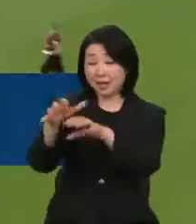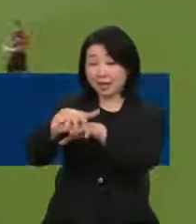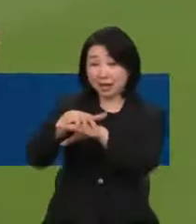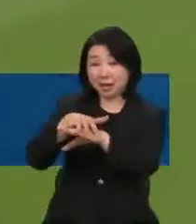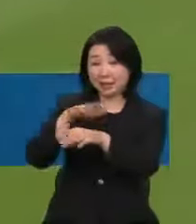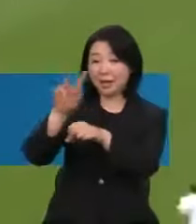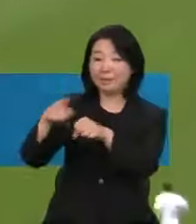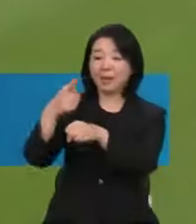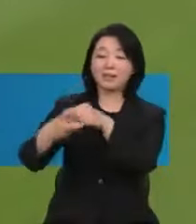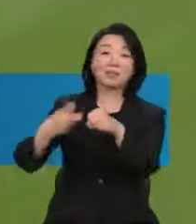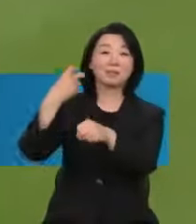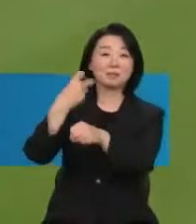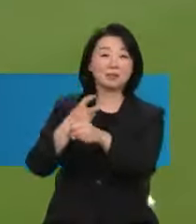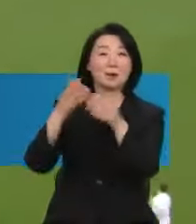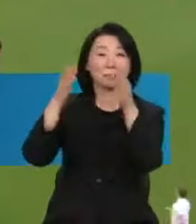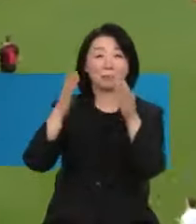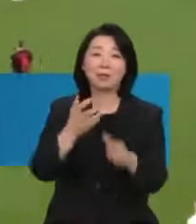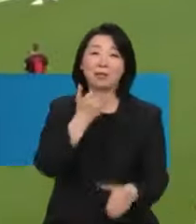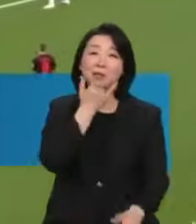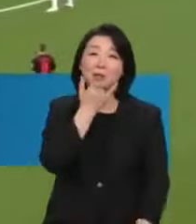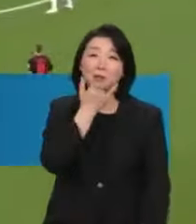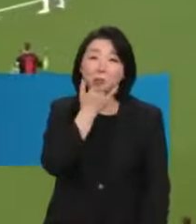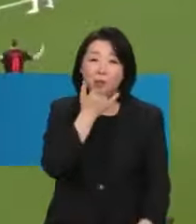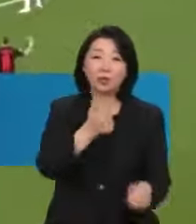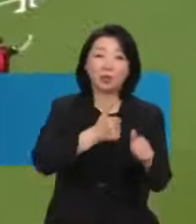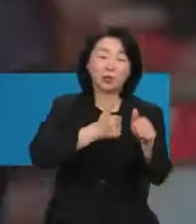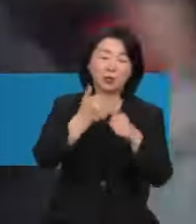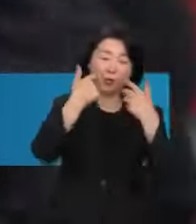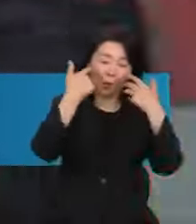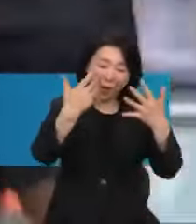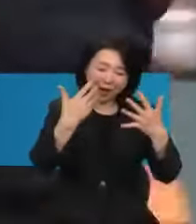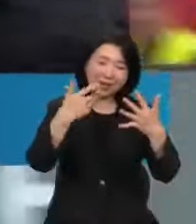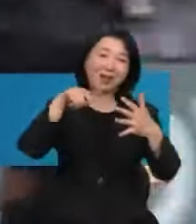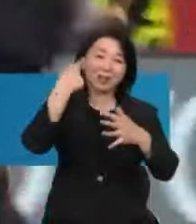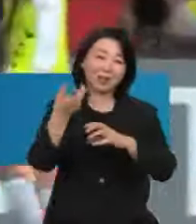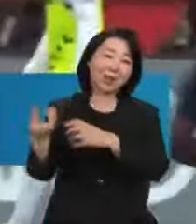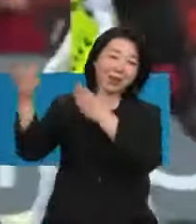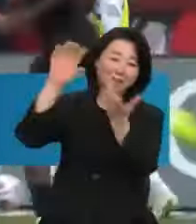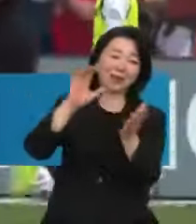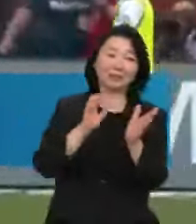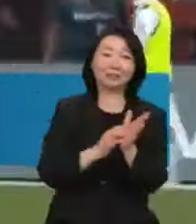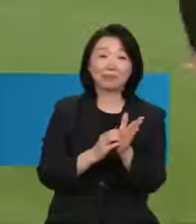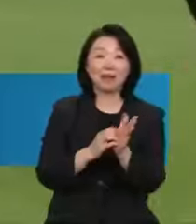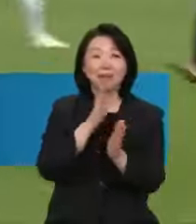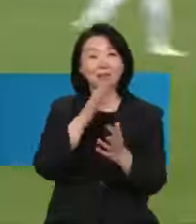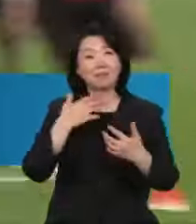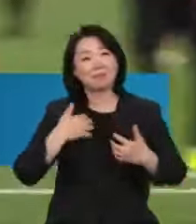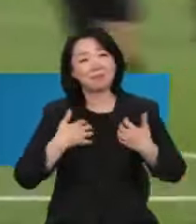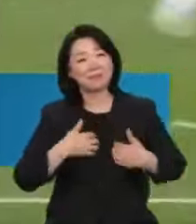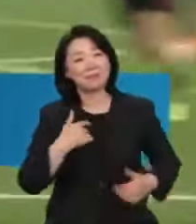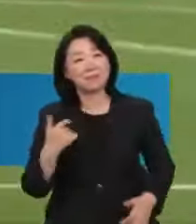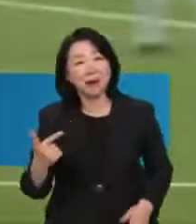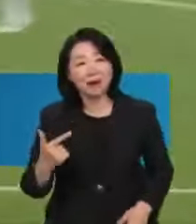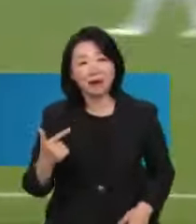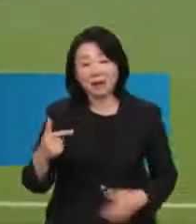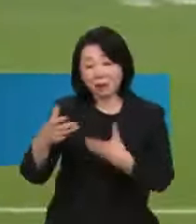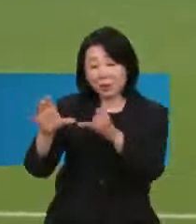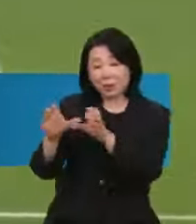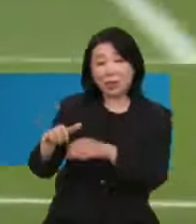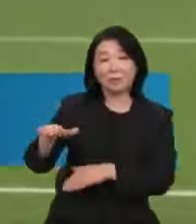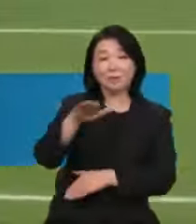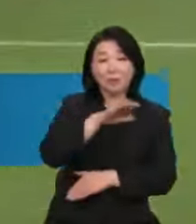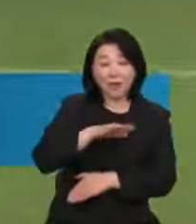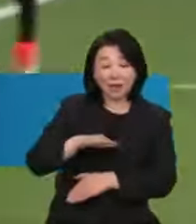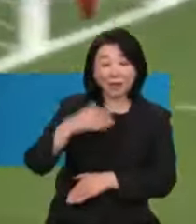창단 120년 만에 독일 분데스리가 우승을 확정한 뒤 나온 세레머니입니다. 얼마나 기뻤을까요? 레버쿠젠은